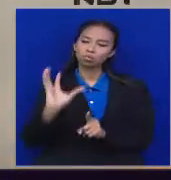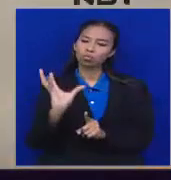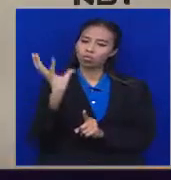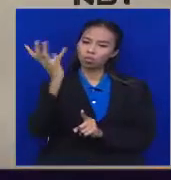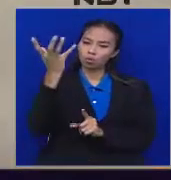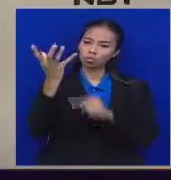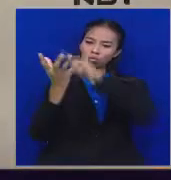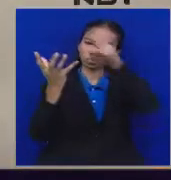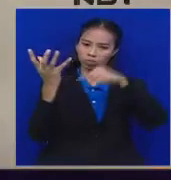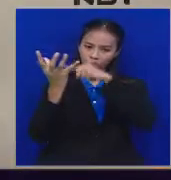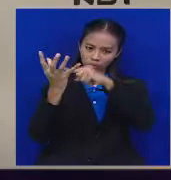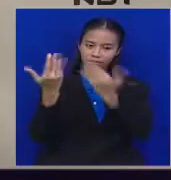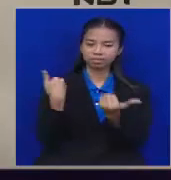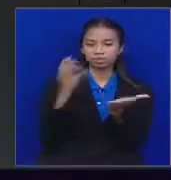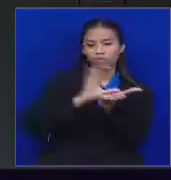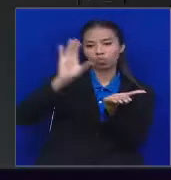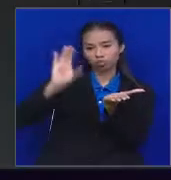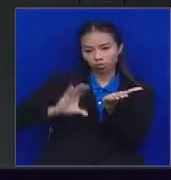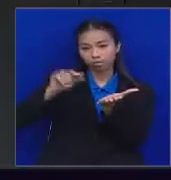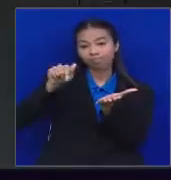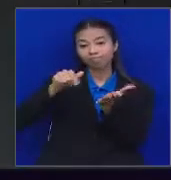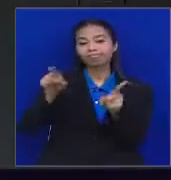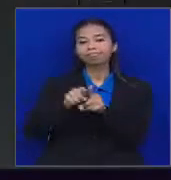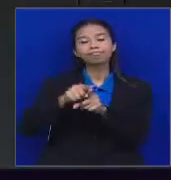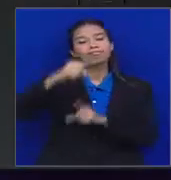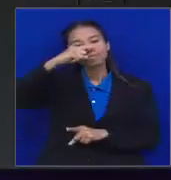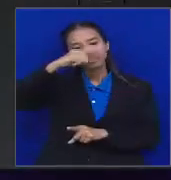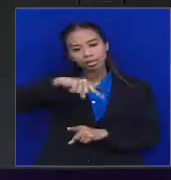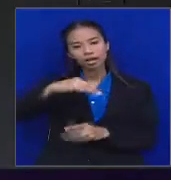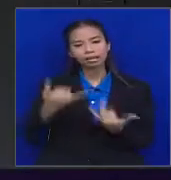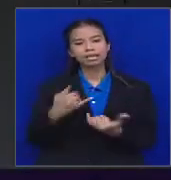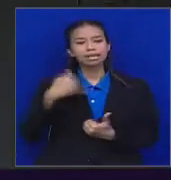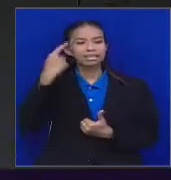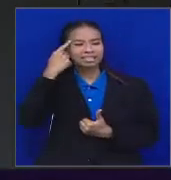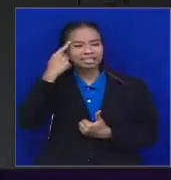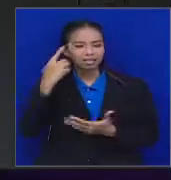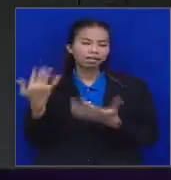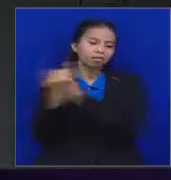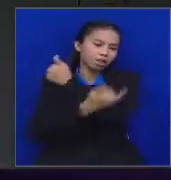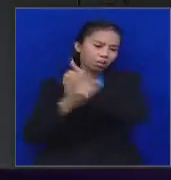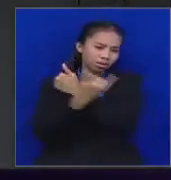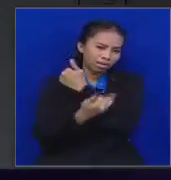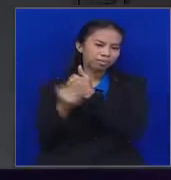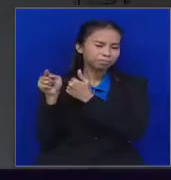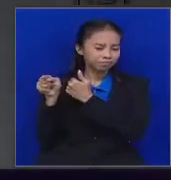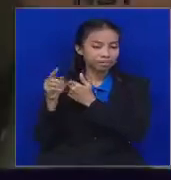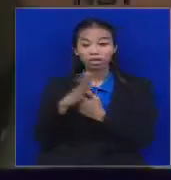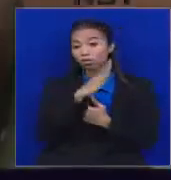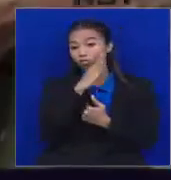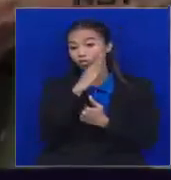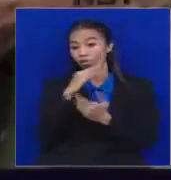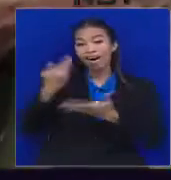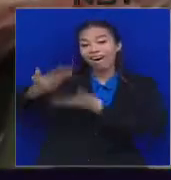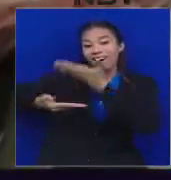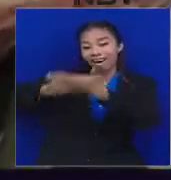นักลงทุนเพื่อลดความเสี่ยงในเรื่องนี้เช่นเดียวกับตลาดหุ้นไทยที่พึ่งพาเงินทุนจากต่างประเทศหากนักลงทุนขายเพื่อลดความ